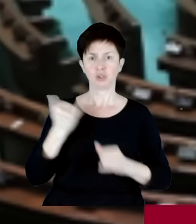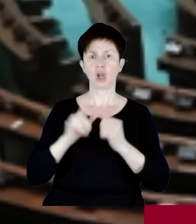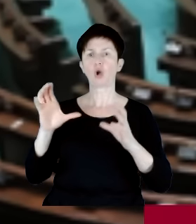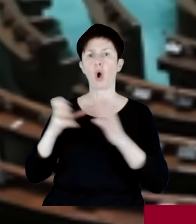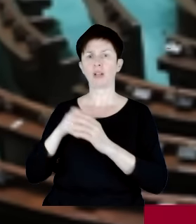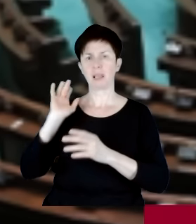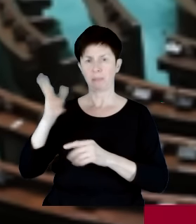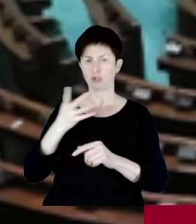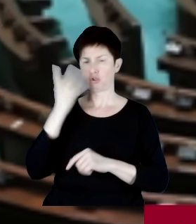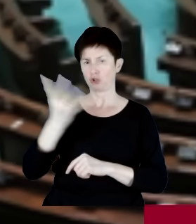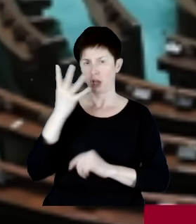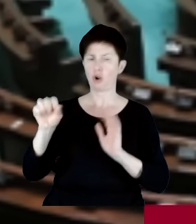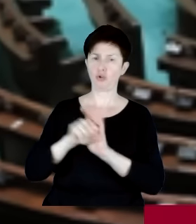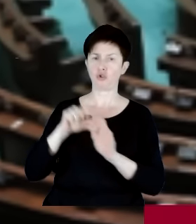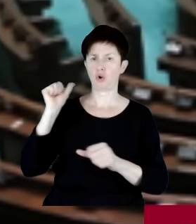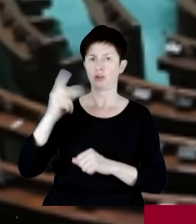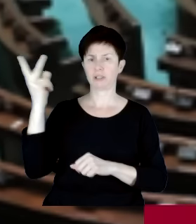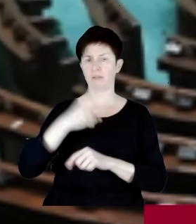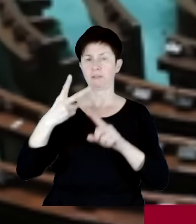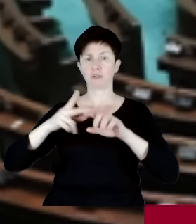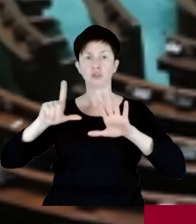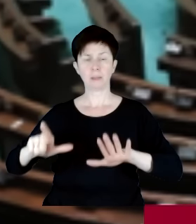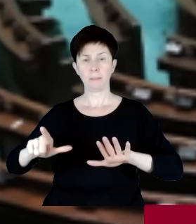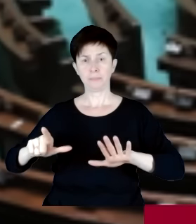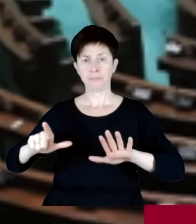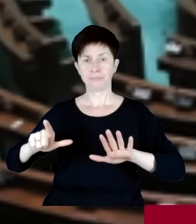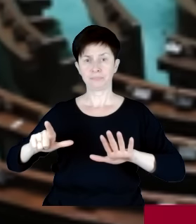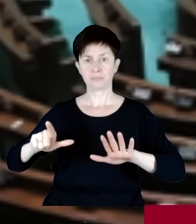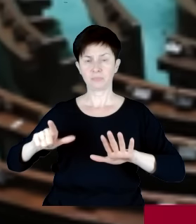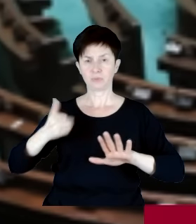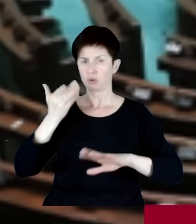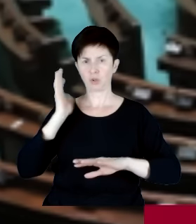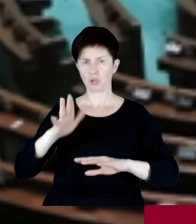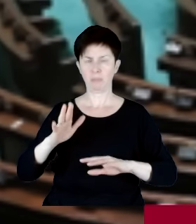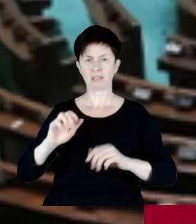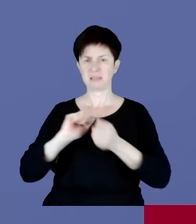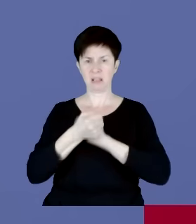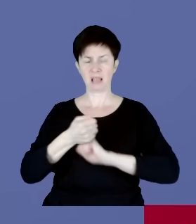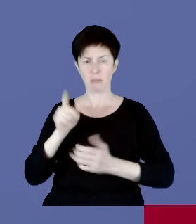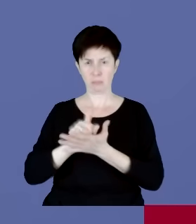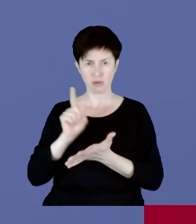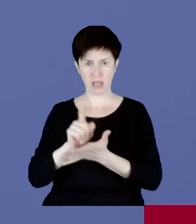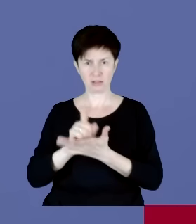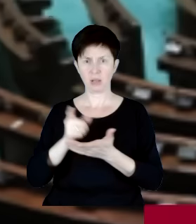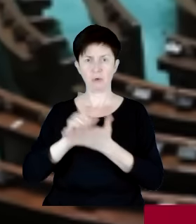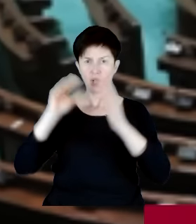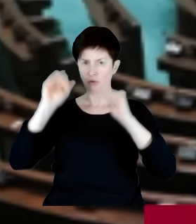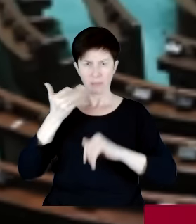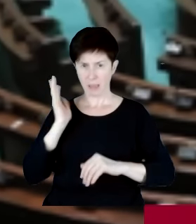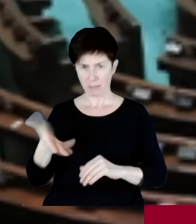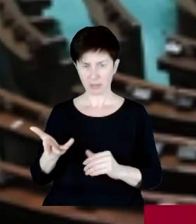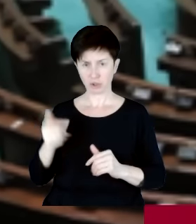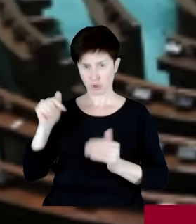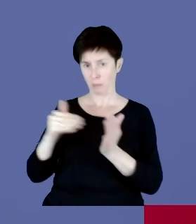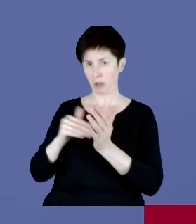roku 2027, nie będzie żadnej reformy podatkowej, podatki nie będą niższe, będzie trzeba czekać na zmianę